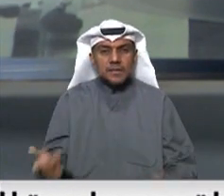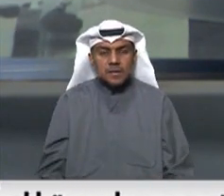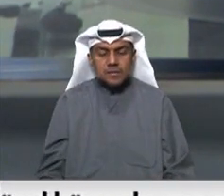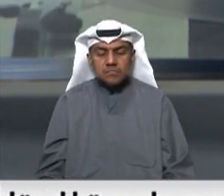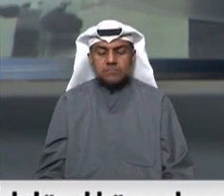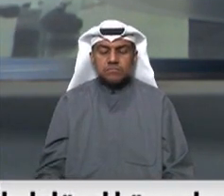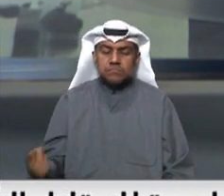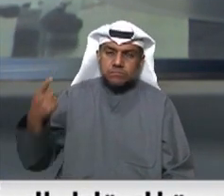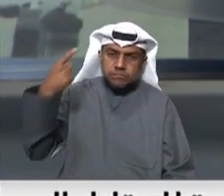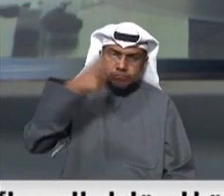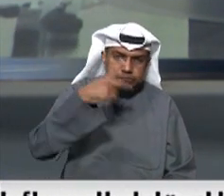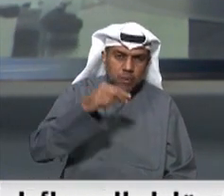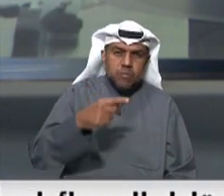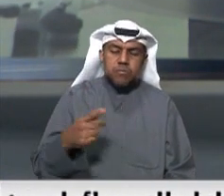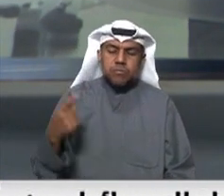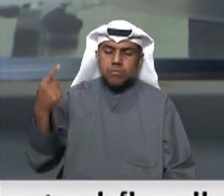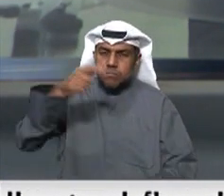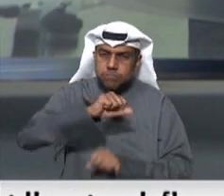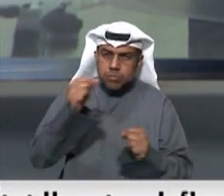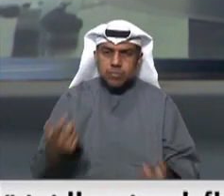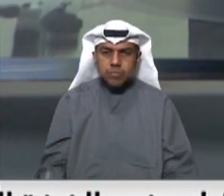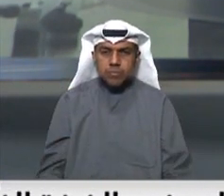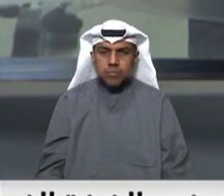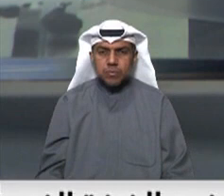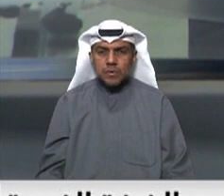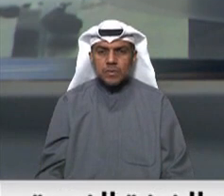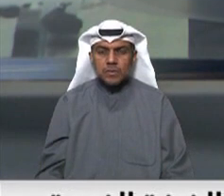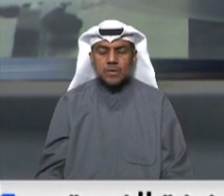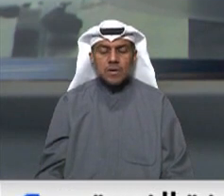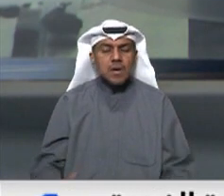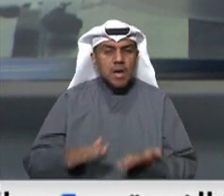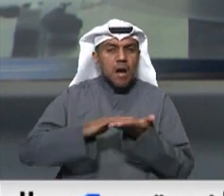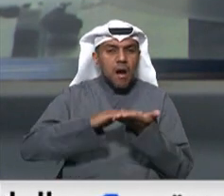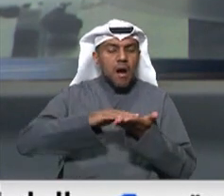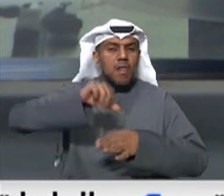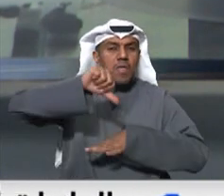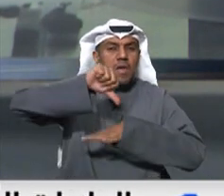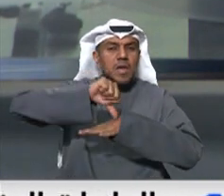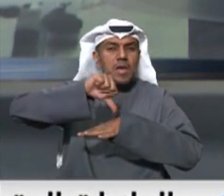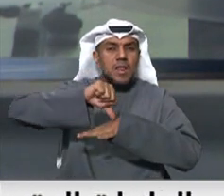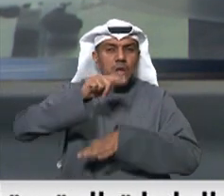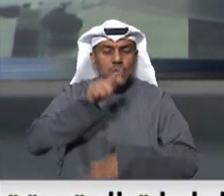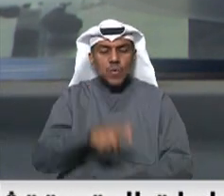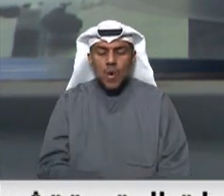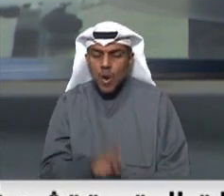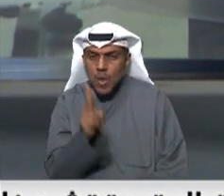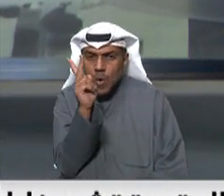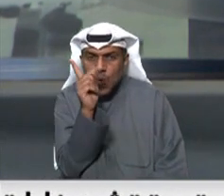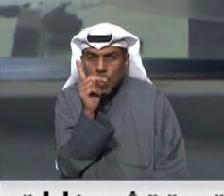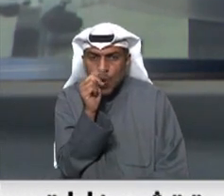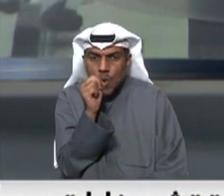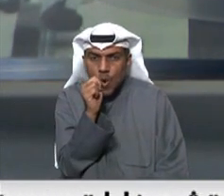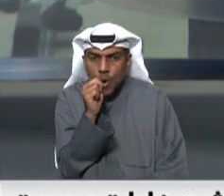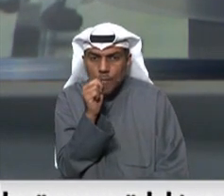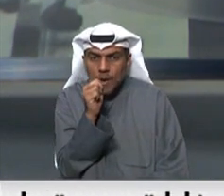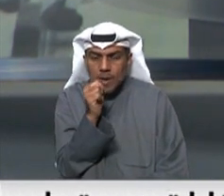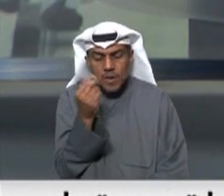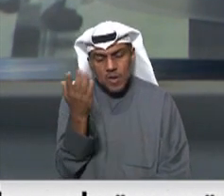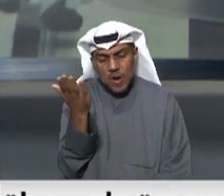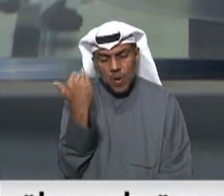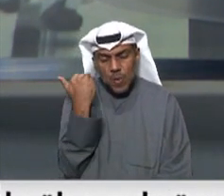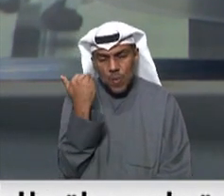مسلحين مناهضين لاسلام اباد داخل ايران وذلك بعد يومين من تنفيذ طهران